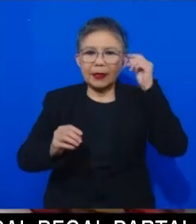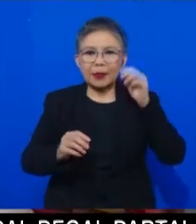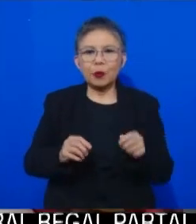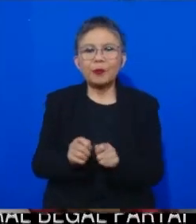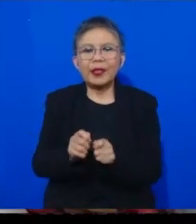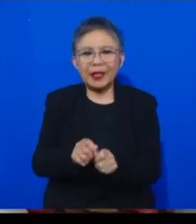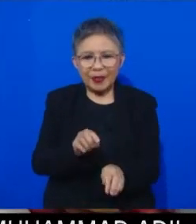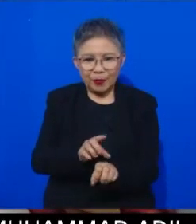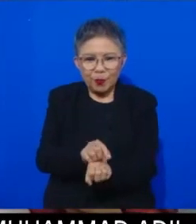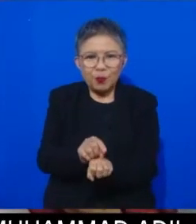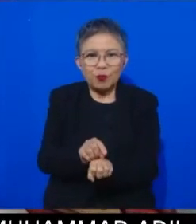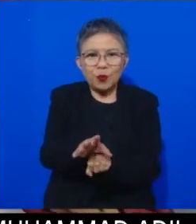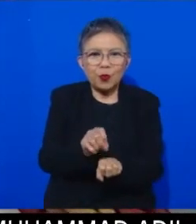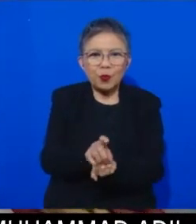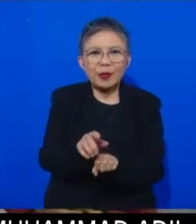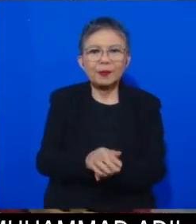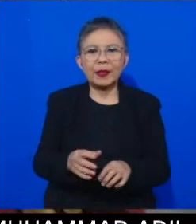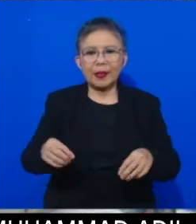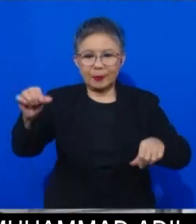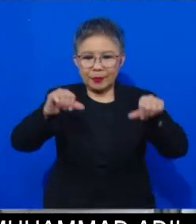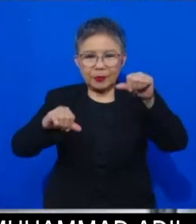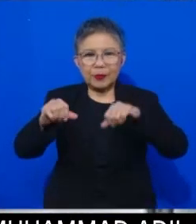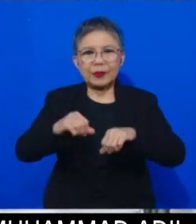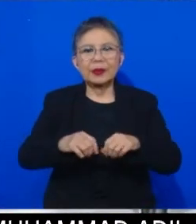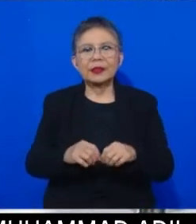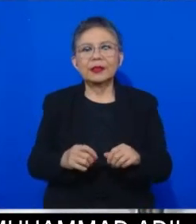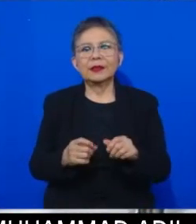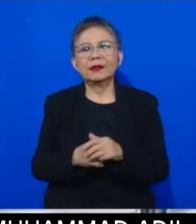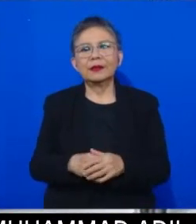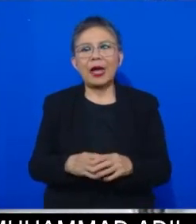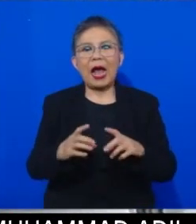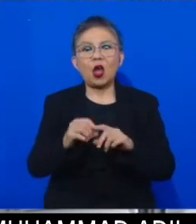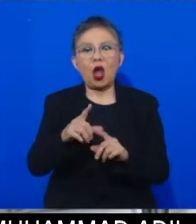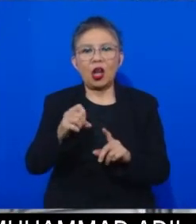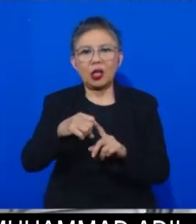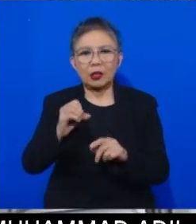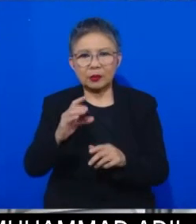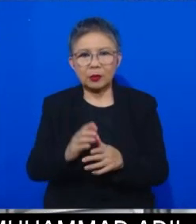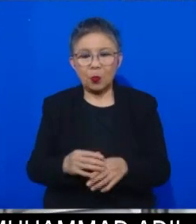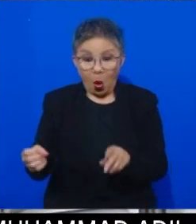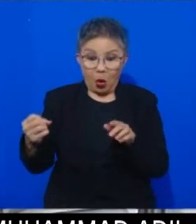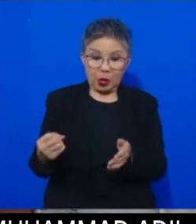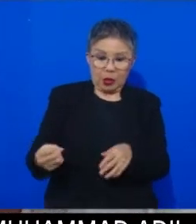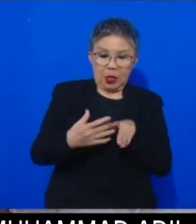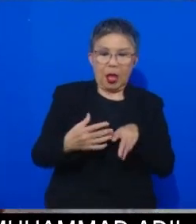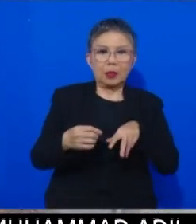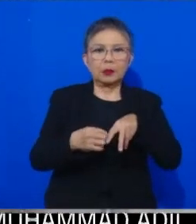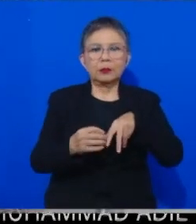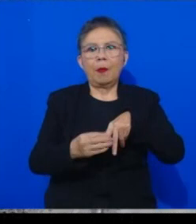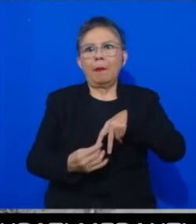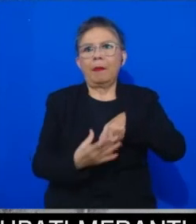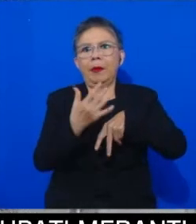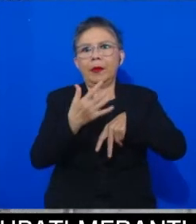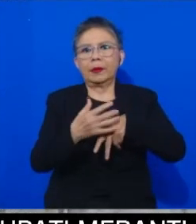pipa dengan bahan bakar spiritus. Namun naas saat menuang spiritus ke dalam pipa, api menyambar dan membakar dirinya. Saat ini